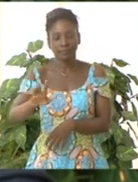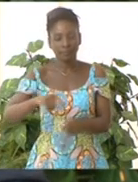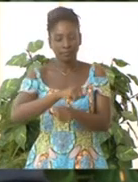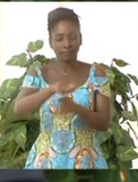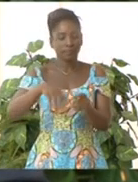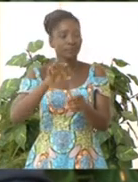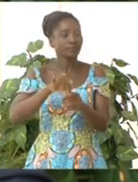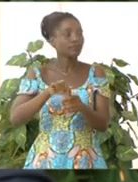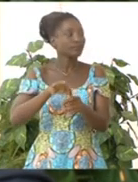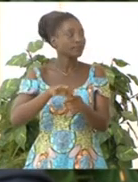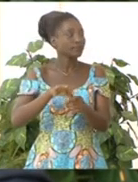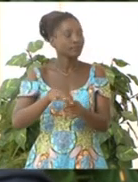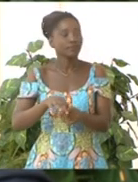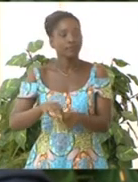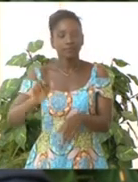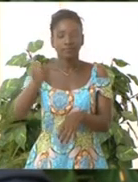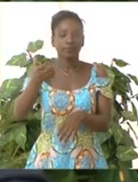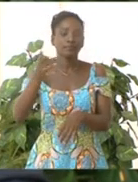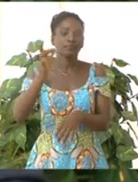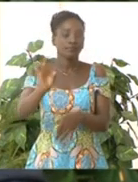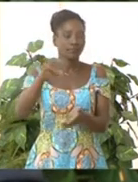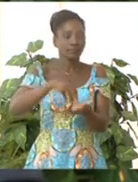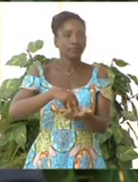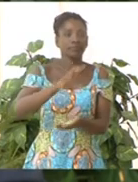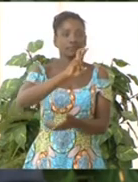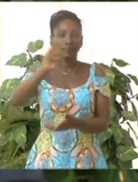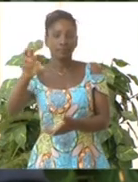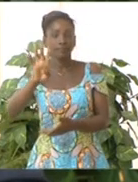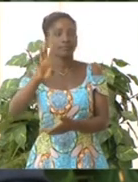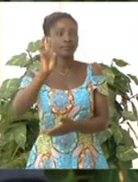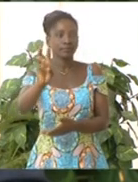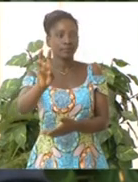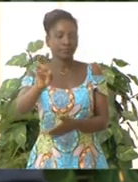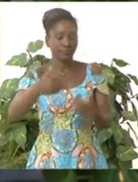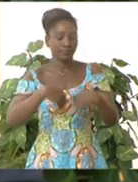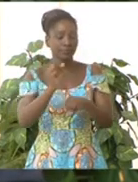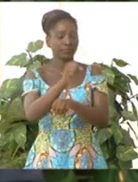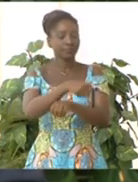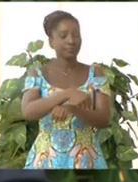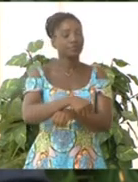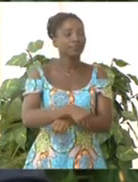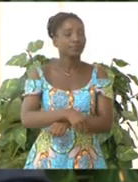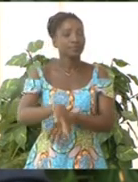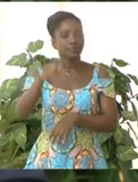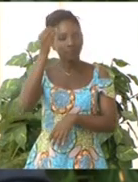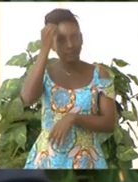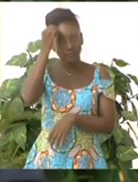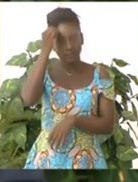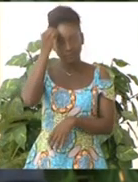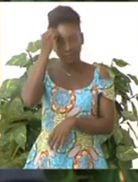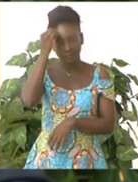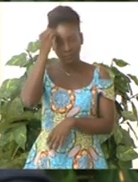exprimés dix sept mille deux cent quarante six ans obtenues alassane